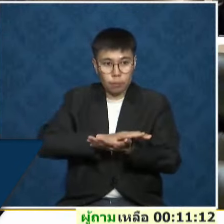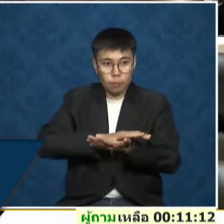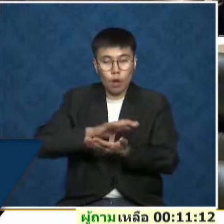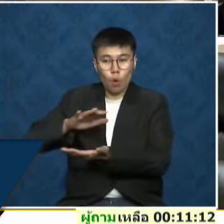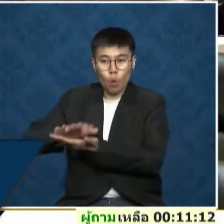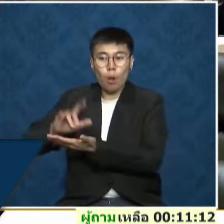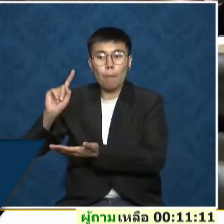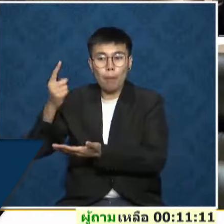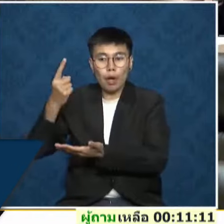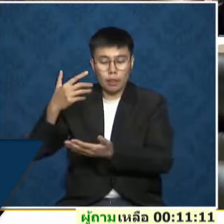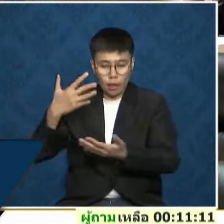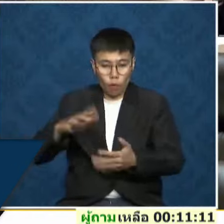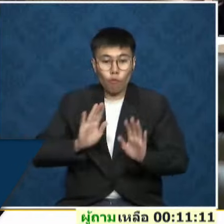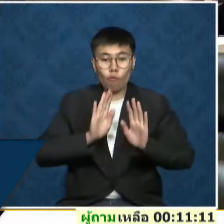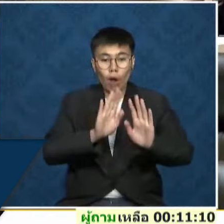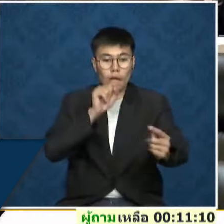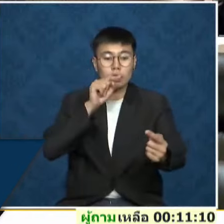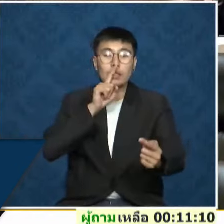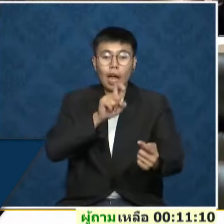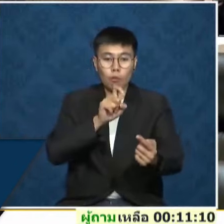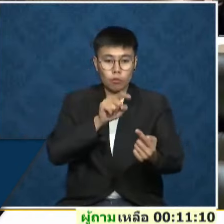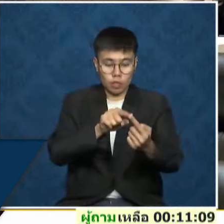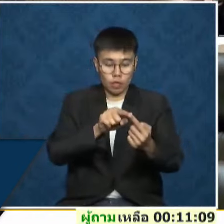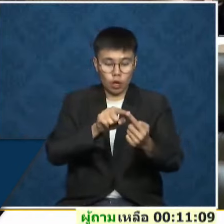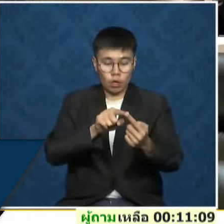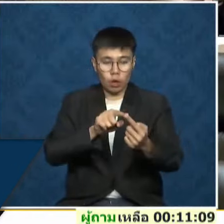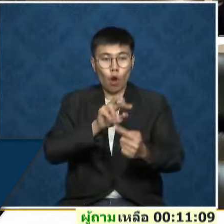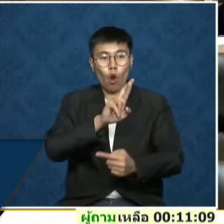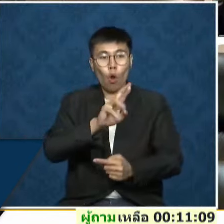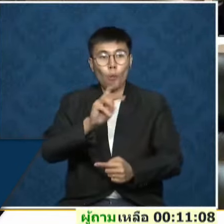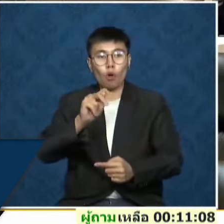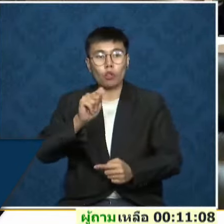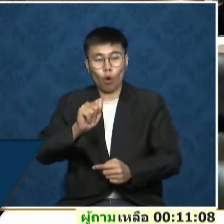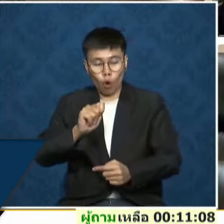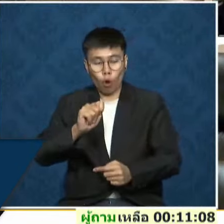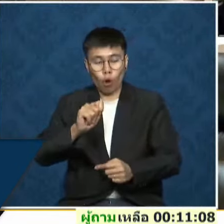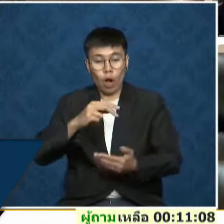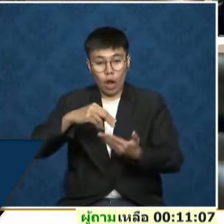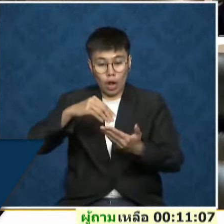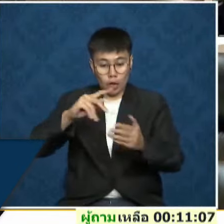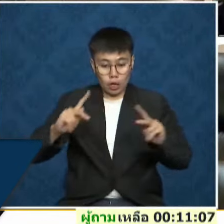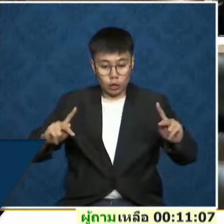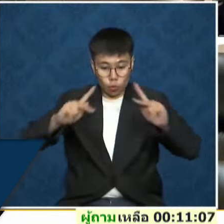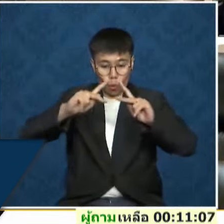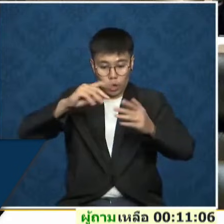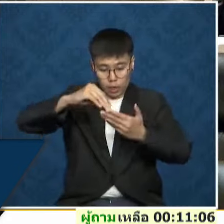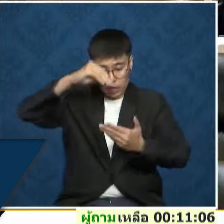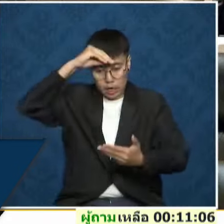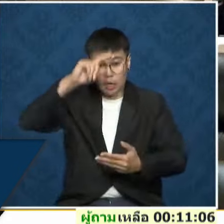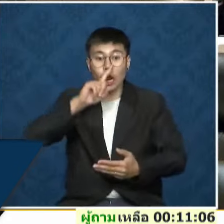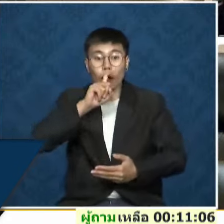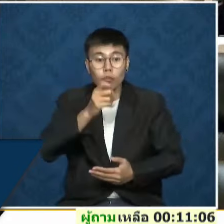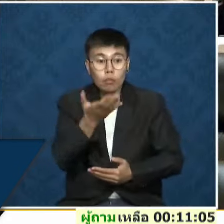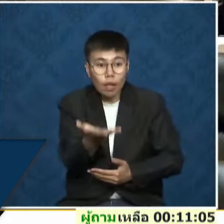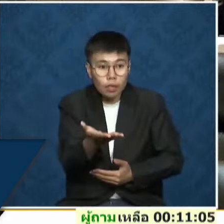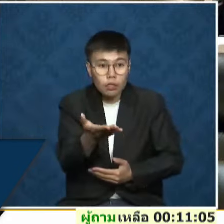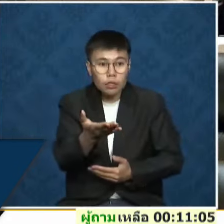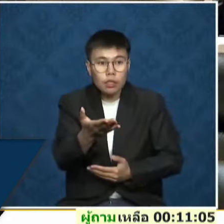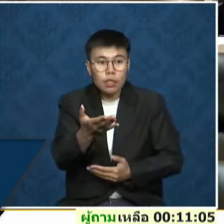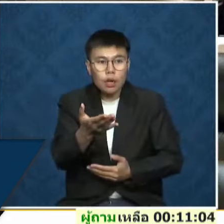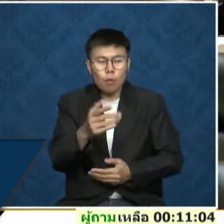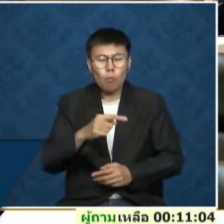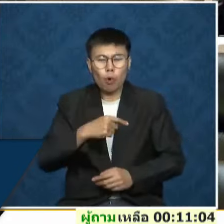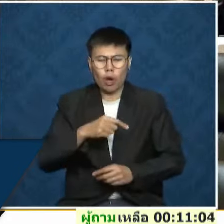ากจะฝากท่านประธานถามถึงท่านรัฐมนตรีช่วยว่าการกระทรวงศึกษาธิการว่าท่านจะให้ความมั่น